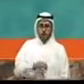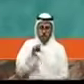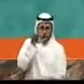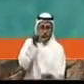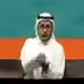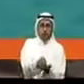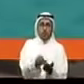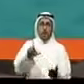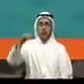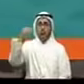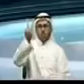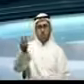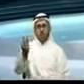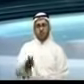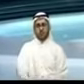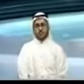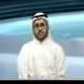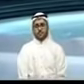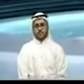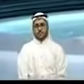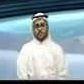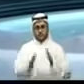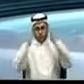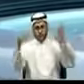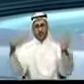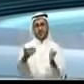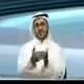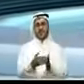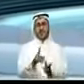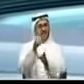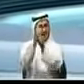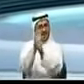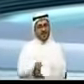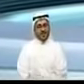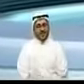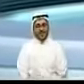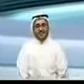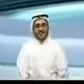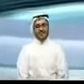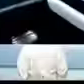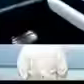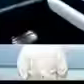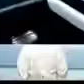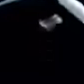جديدة في لحج اليمنية. شكرا لكم على طيب المتابعة، دمتم بخير. في أمان الله.